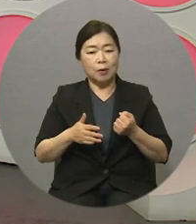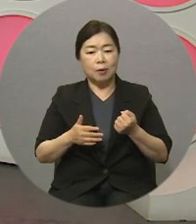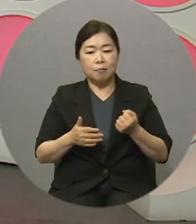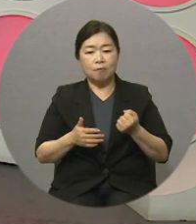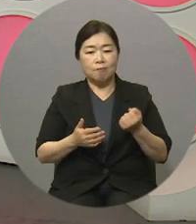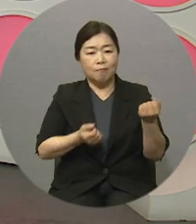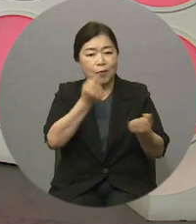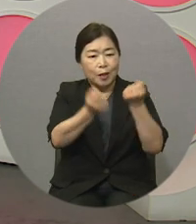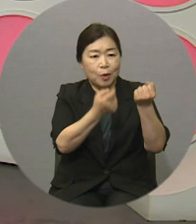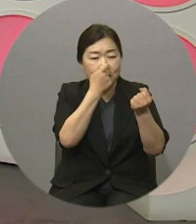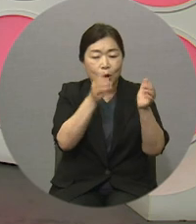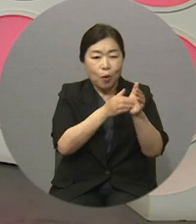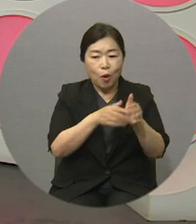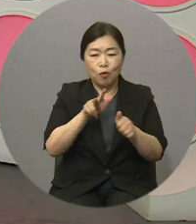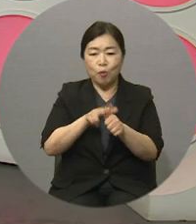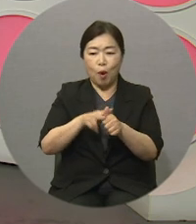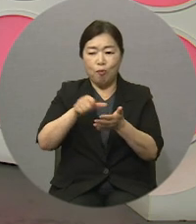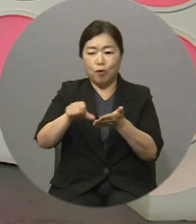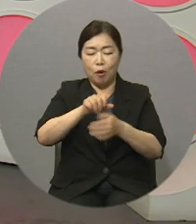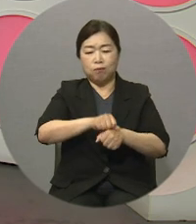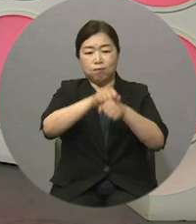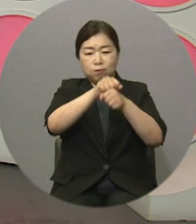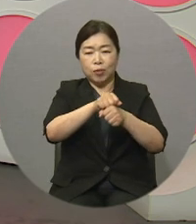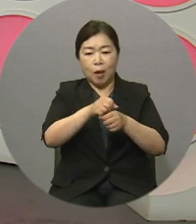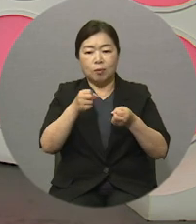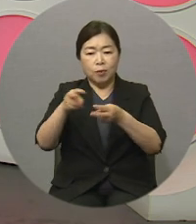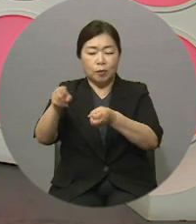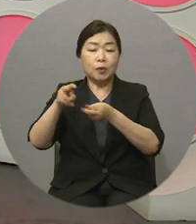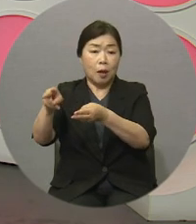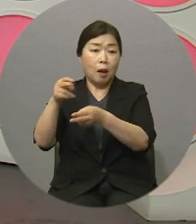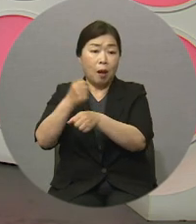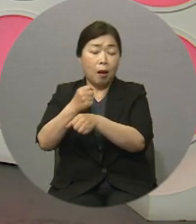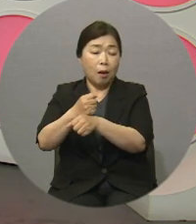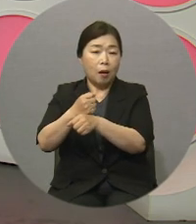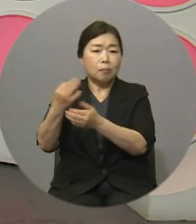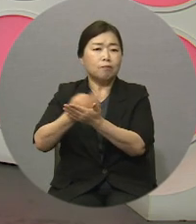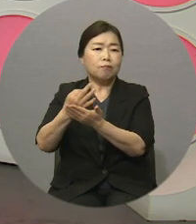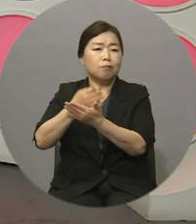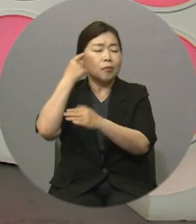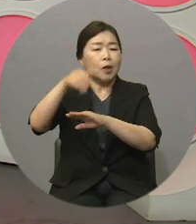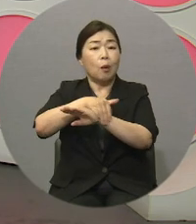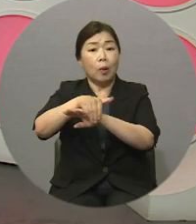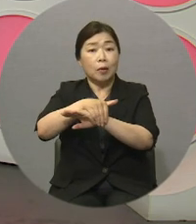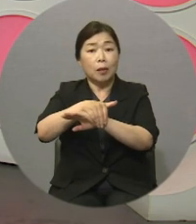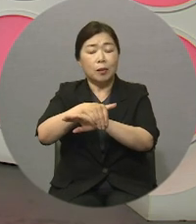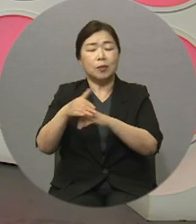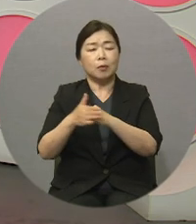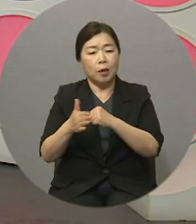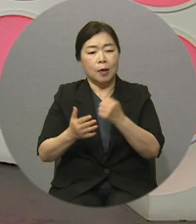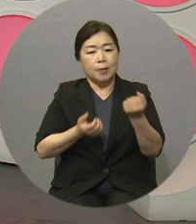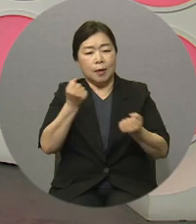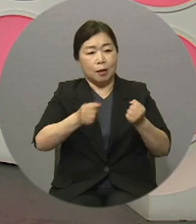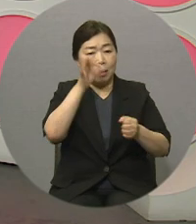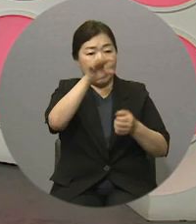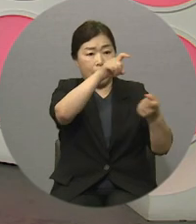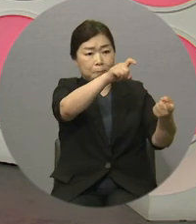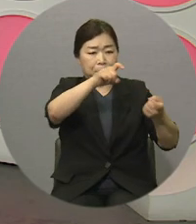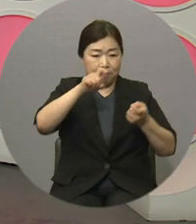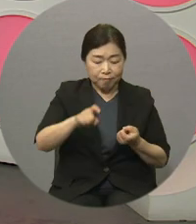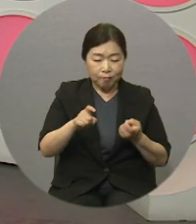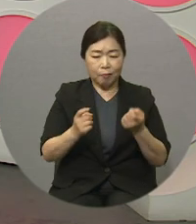납품하기로 했습니다. 열흘 후에 일을 시작하기로 했고 자전거를